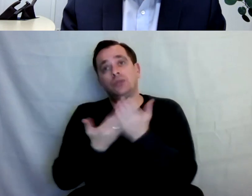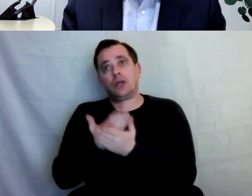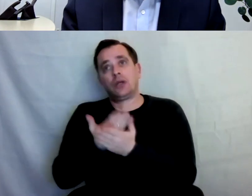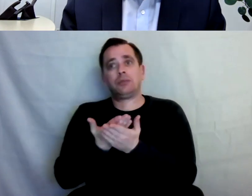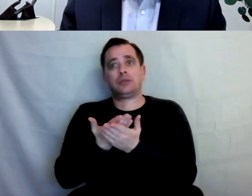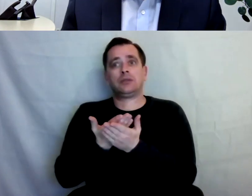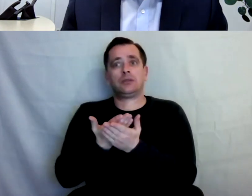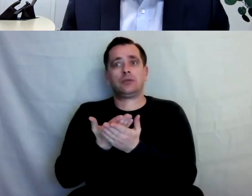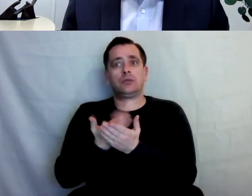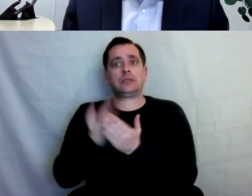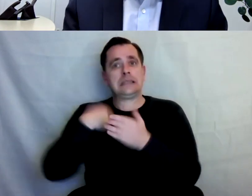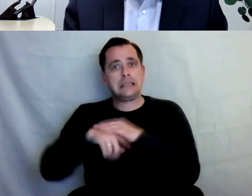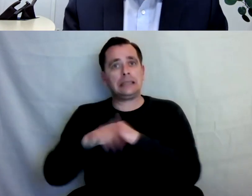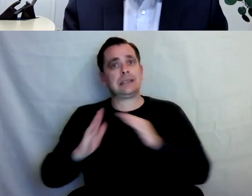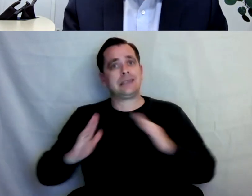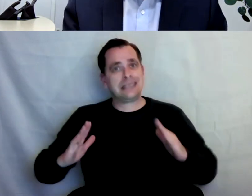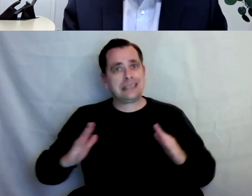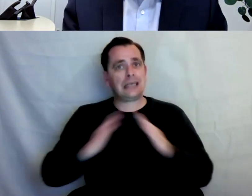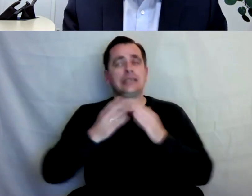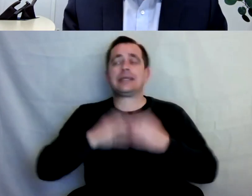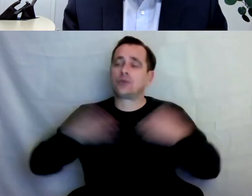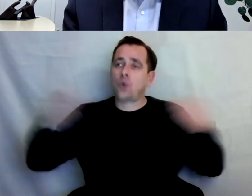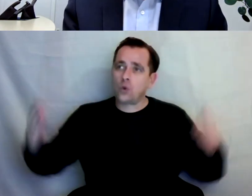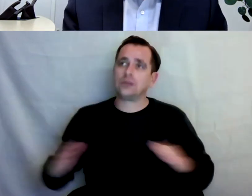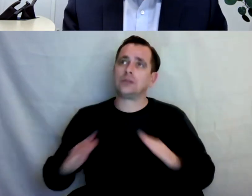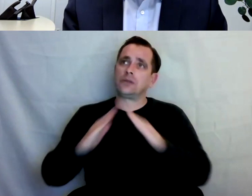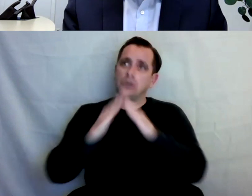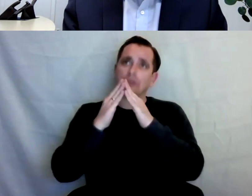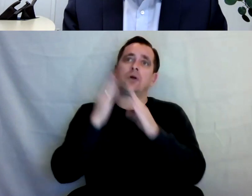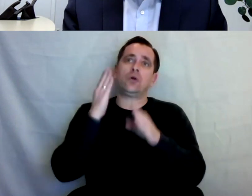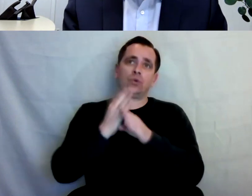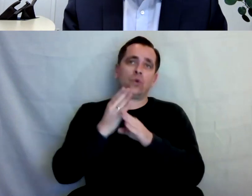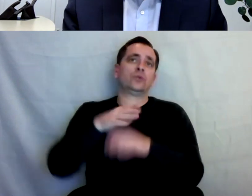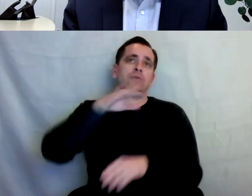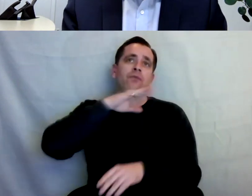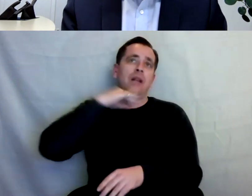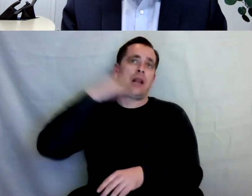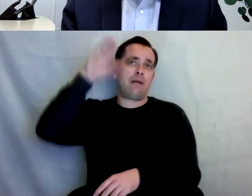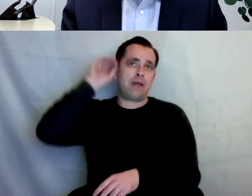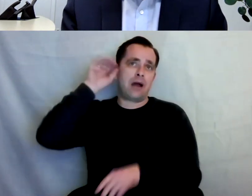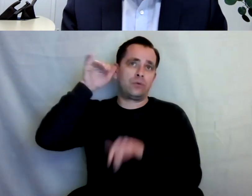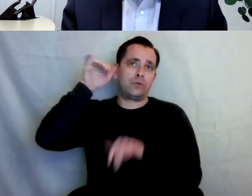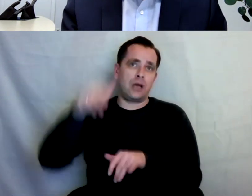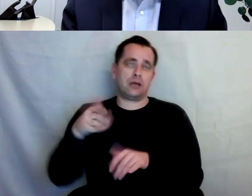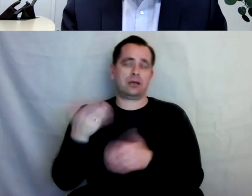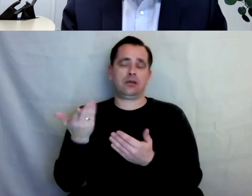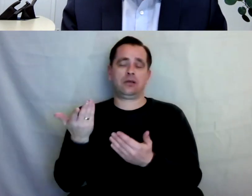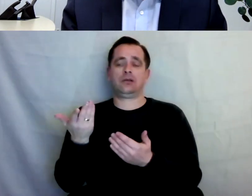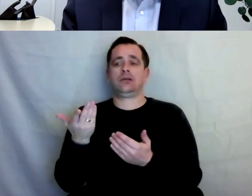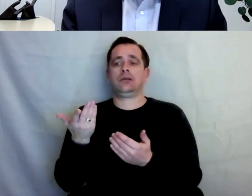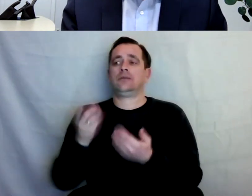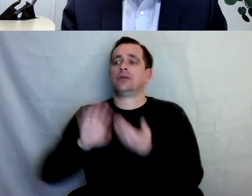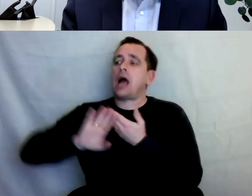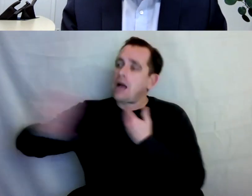verfassten Kirchen, in den großen Kirchen ja auch erprobt, mit der Situation nicht zu singen, den Mindestabstand einzuhalten,